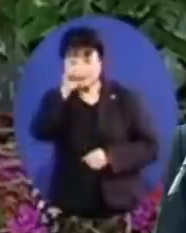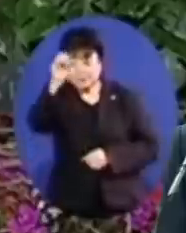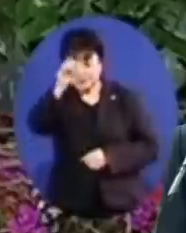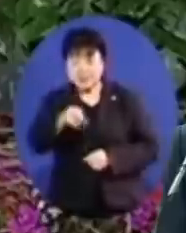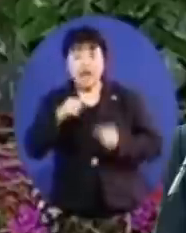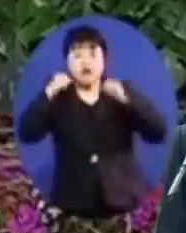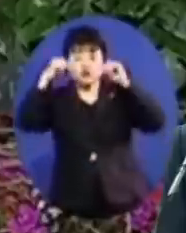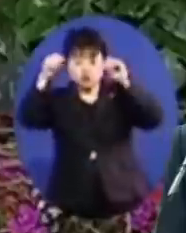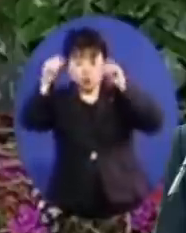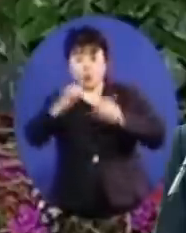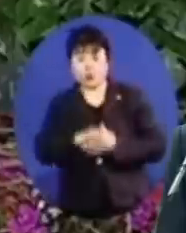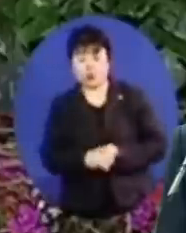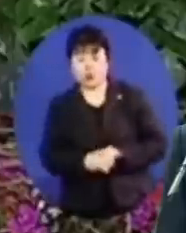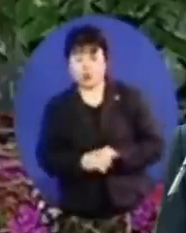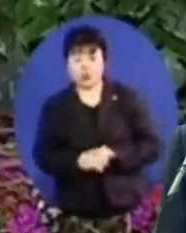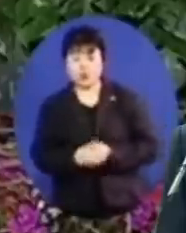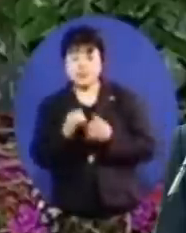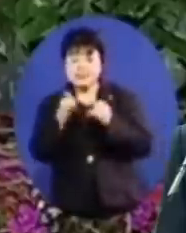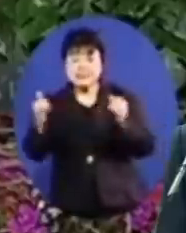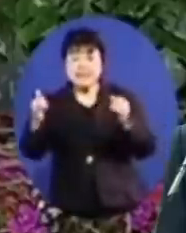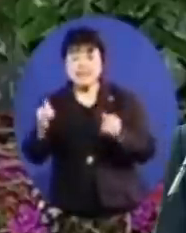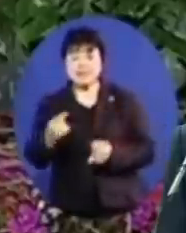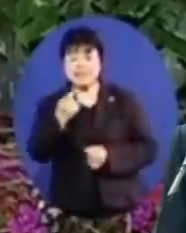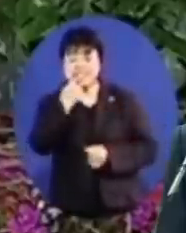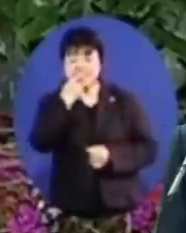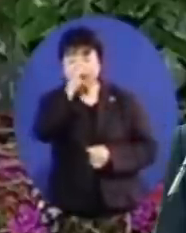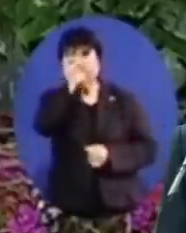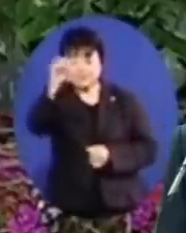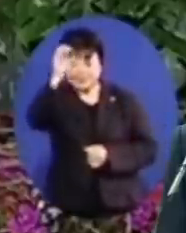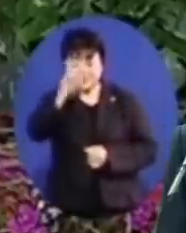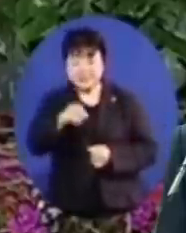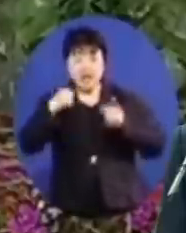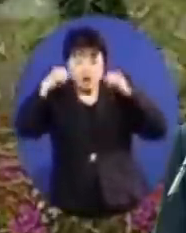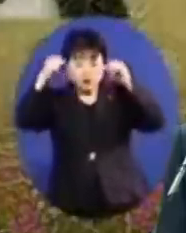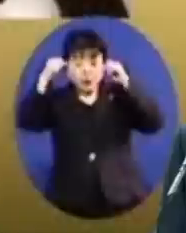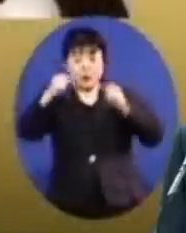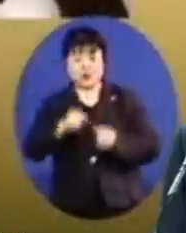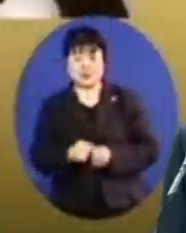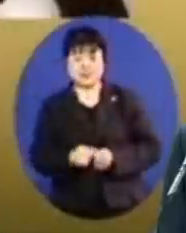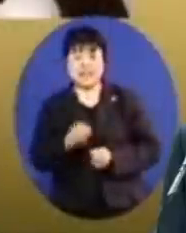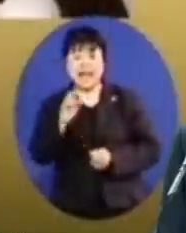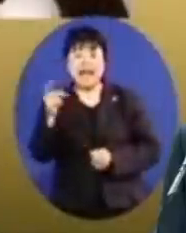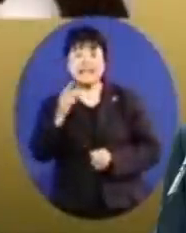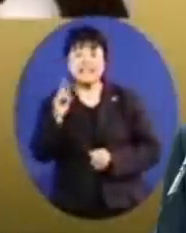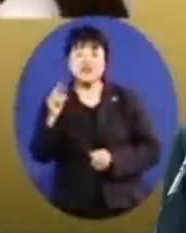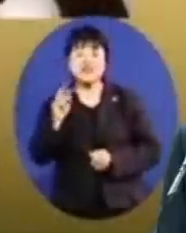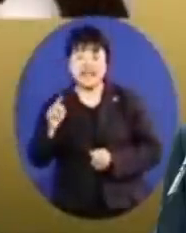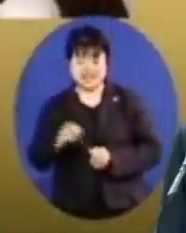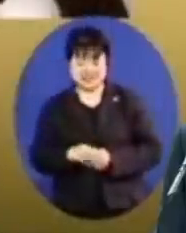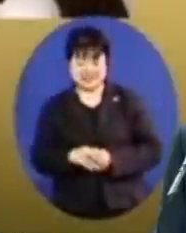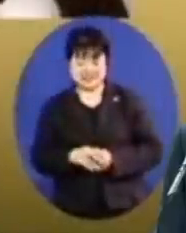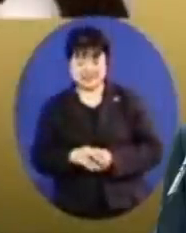된 배경으로 이 사람이 바로 적십자 운동을 창시한 앙리 뒤냥이였습니다.